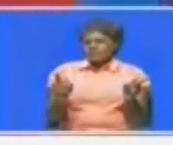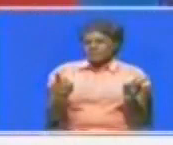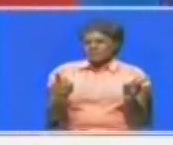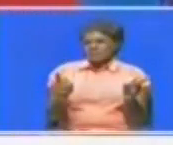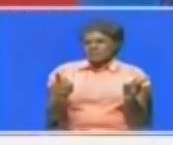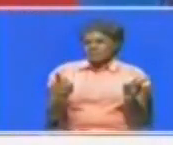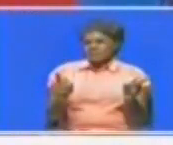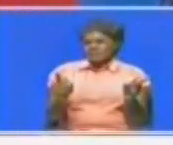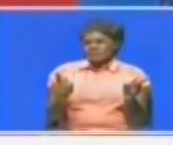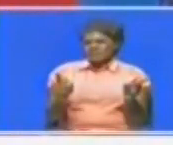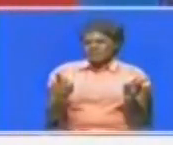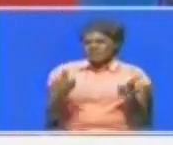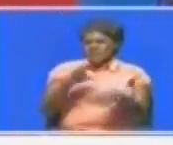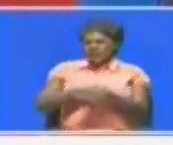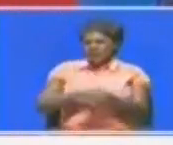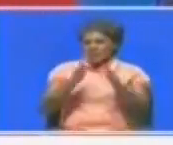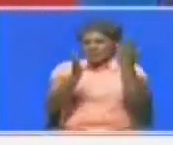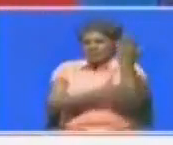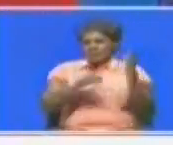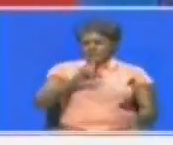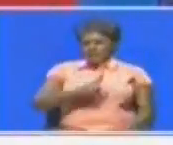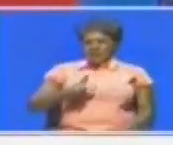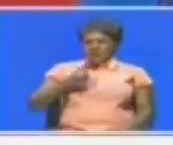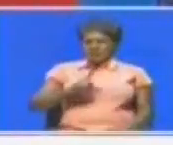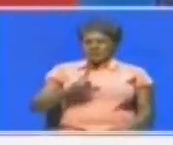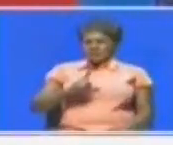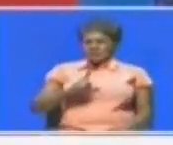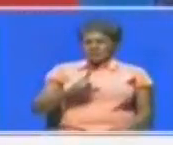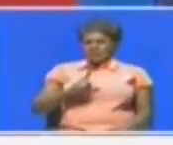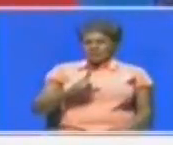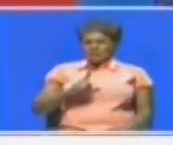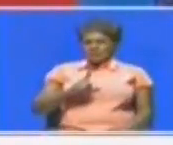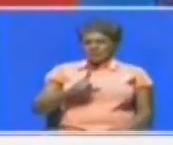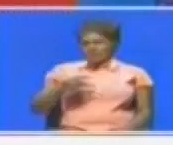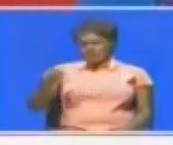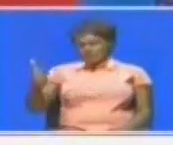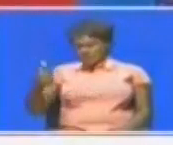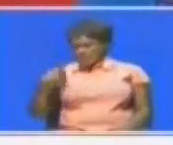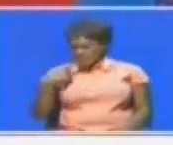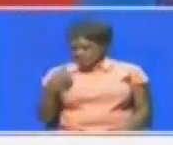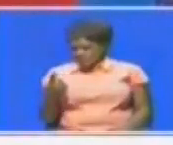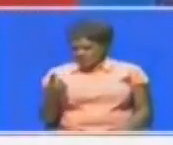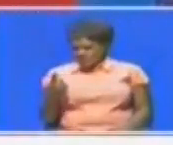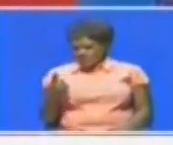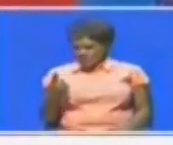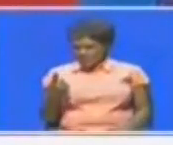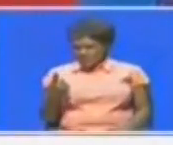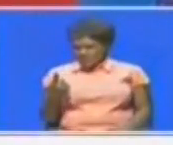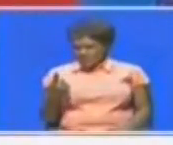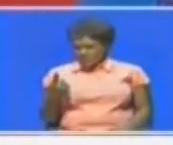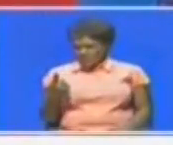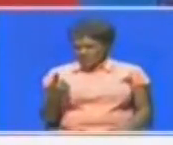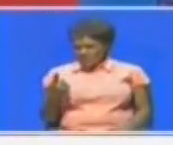kuonekana ni bahati mbaya, msamaha utahusu, sijelewa kidogo. Alafu hapa David Peter Mutende ndio huyo huyo